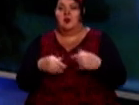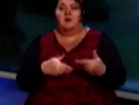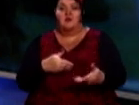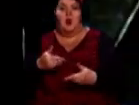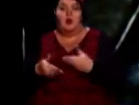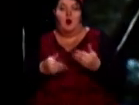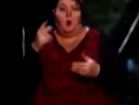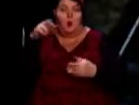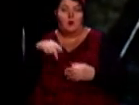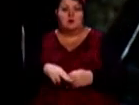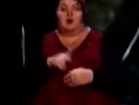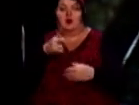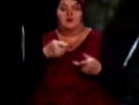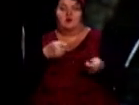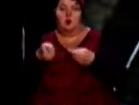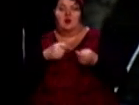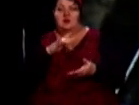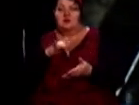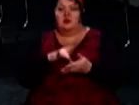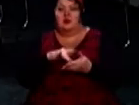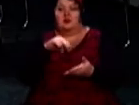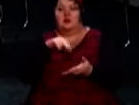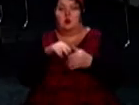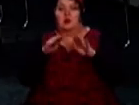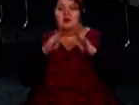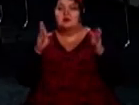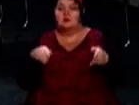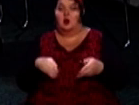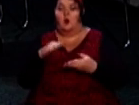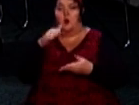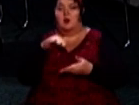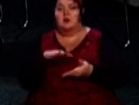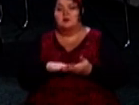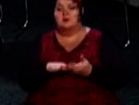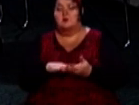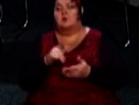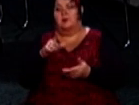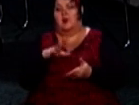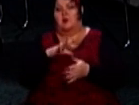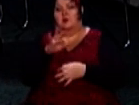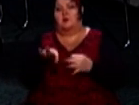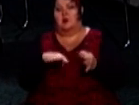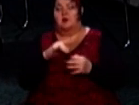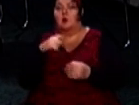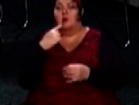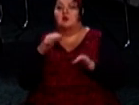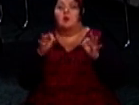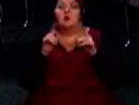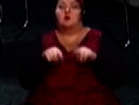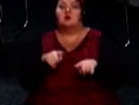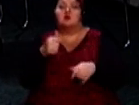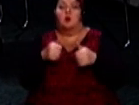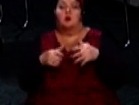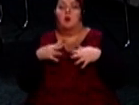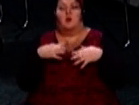в торгівельних центрах стояли скрині, стояли роздруковані ці проєкти. І казати про те, що цей конкурс